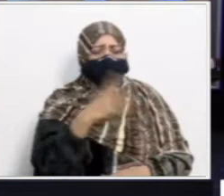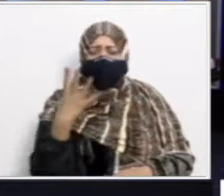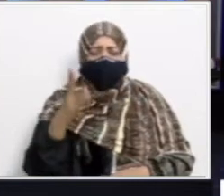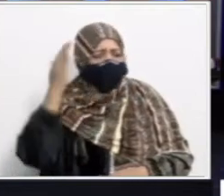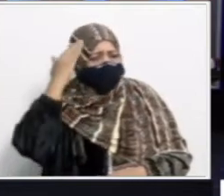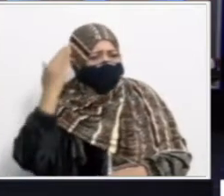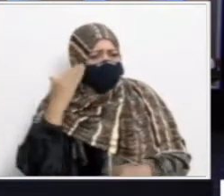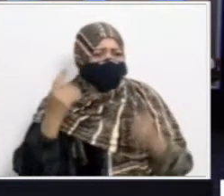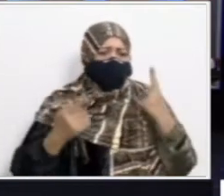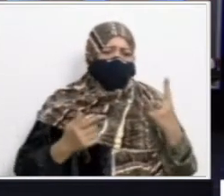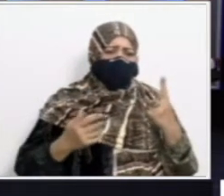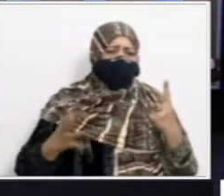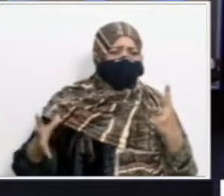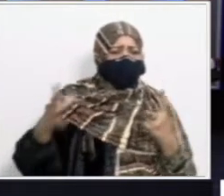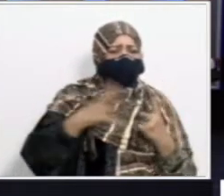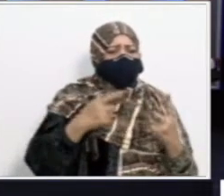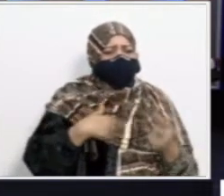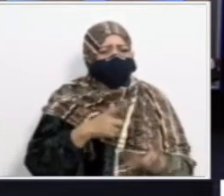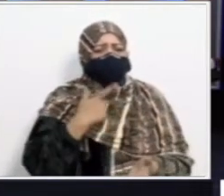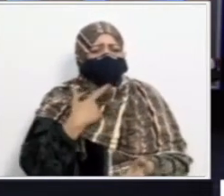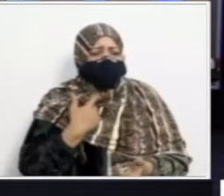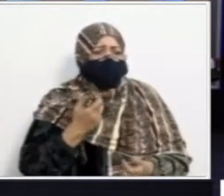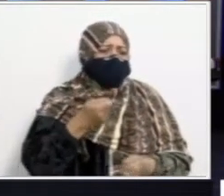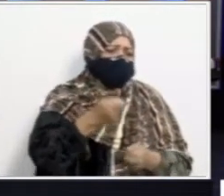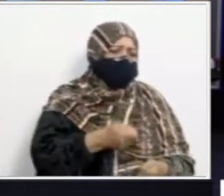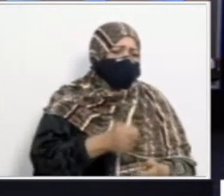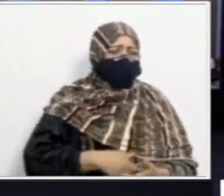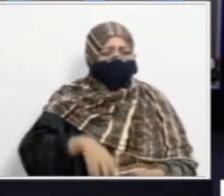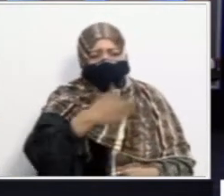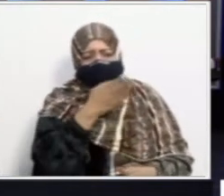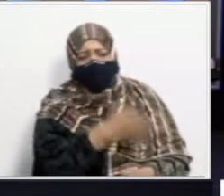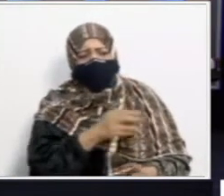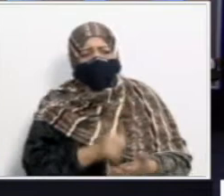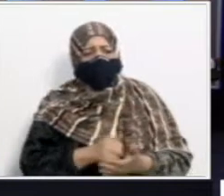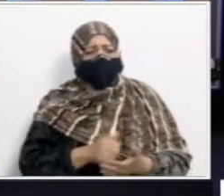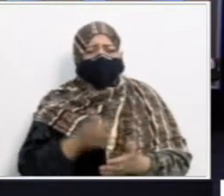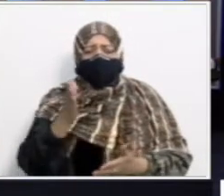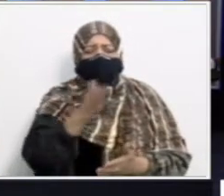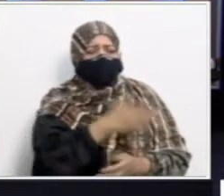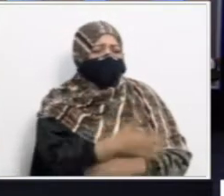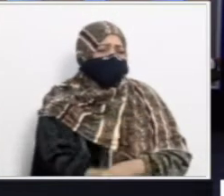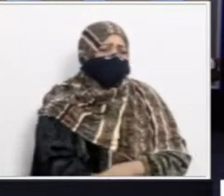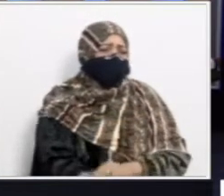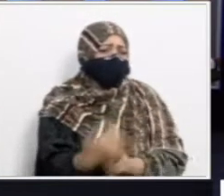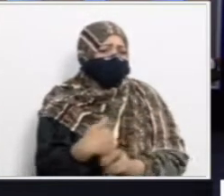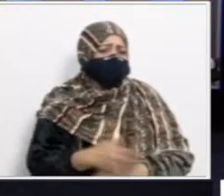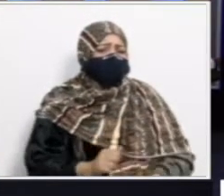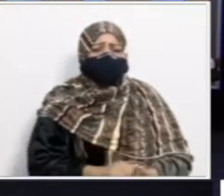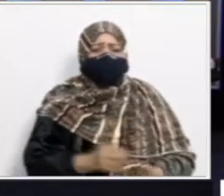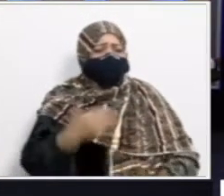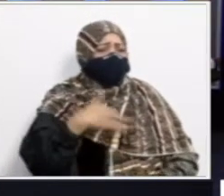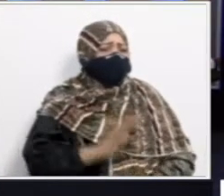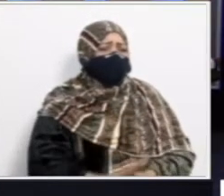يدنا ومشينا واقف يصدنا وبشرف حتى يعني المدينة اللي معانا، لكن شنو الحاجة في محل مثلا احنا نتلاقوا